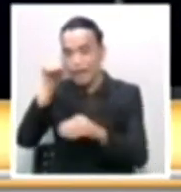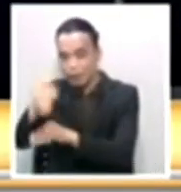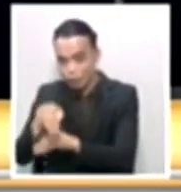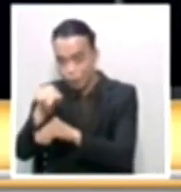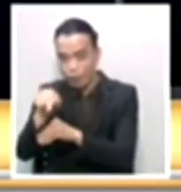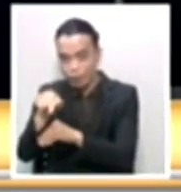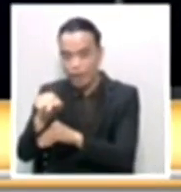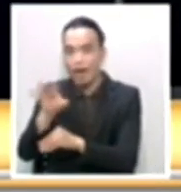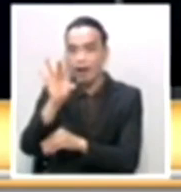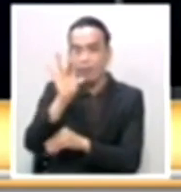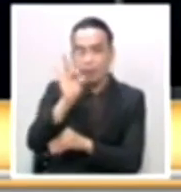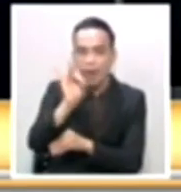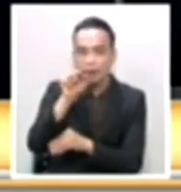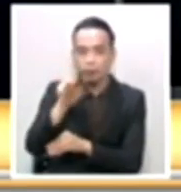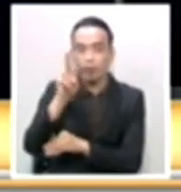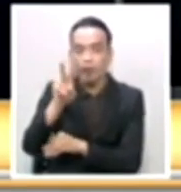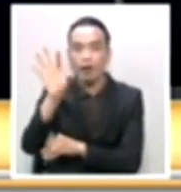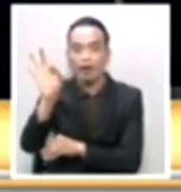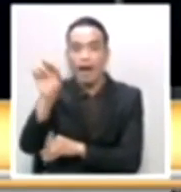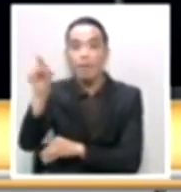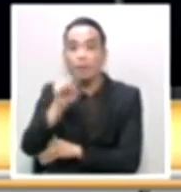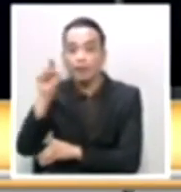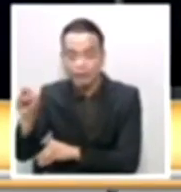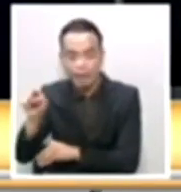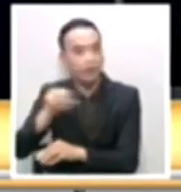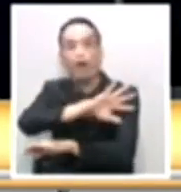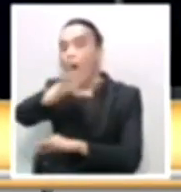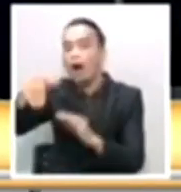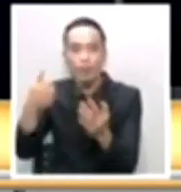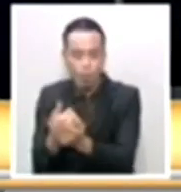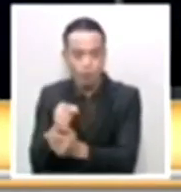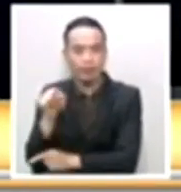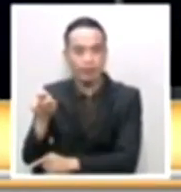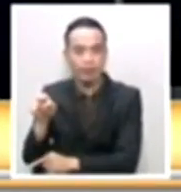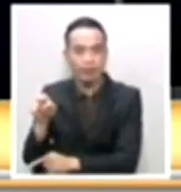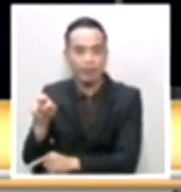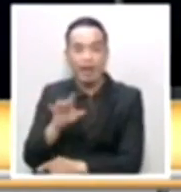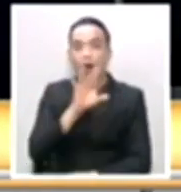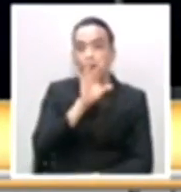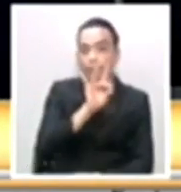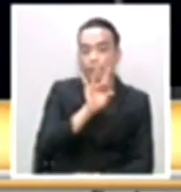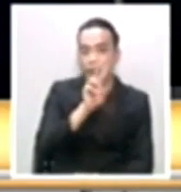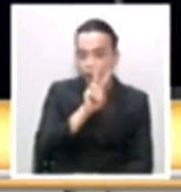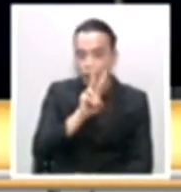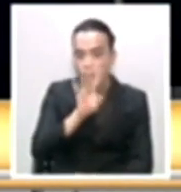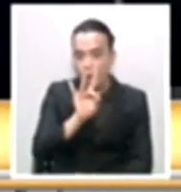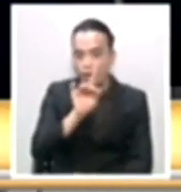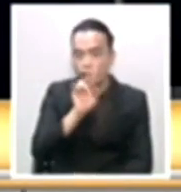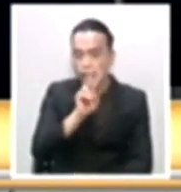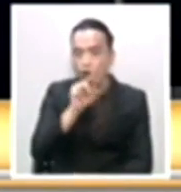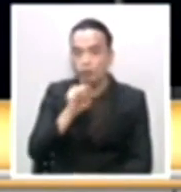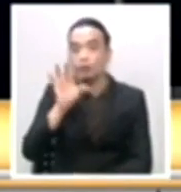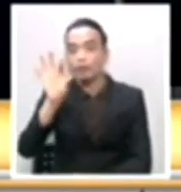ณ 8.29% ของพื้นที่เกษตรทั้งหมดในพื้นที่ในพื้นที่ 8.29% นั้นน